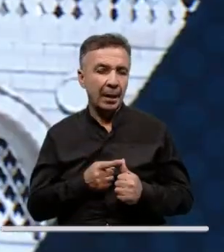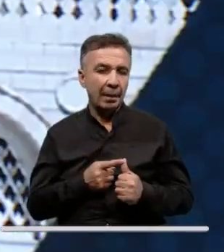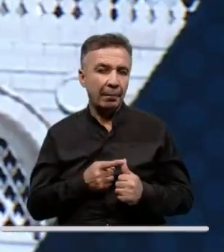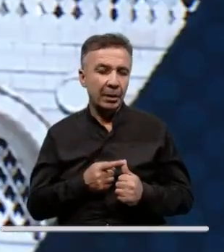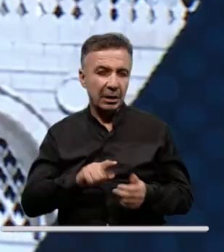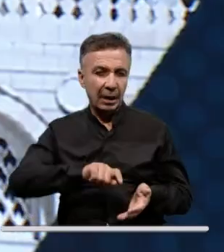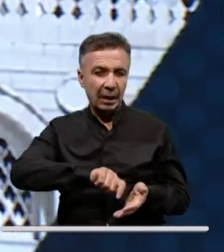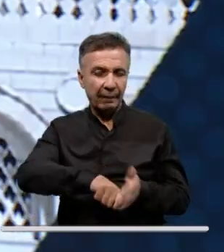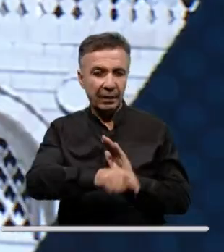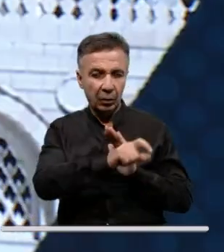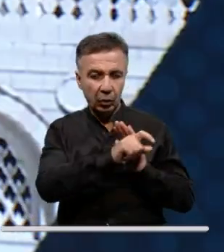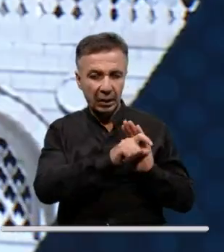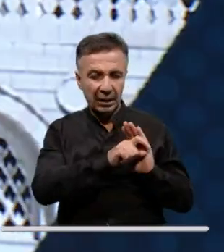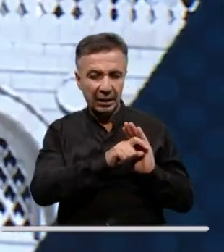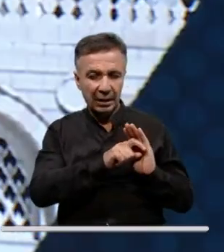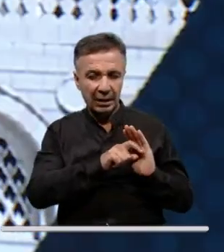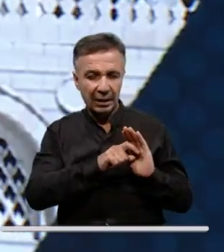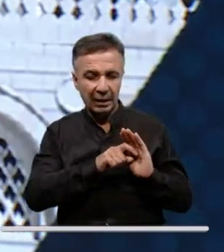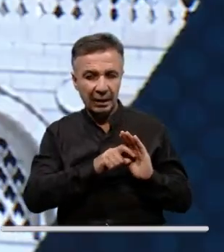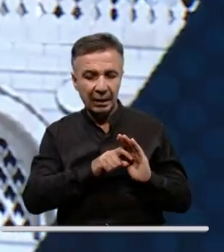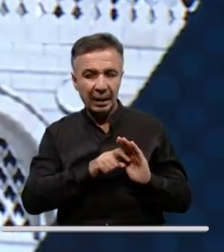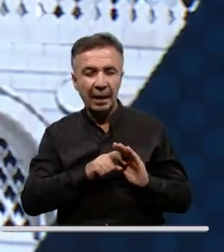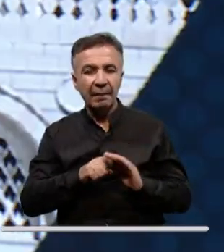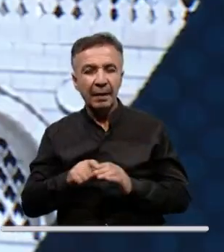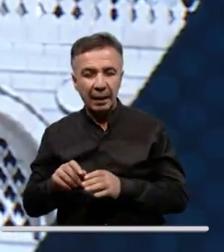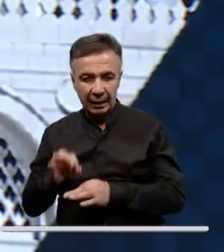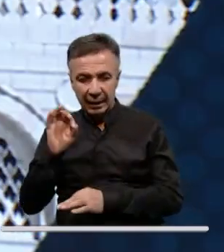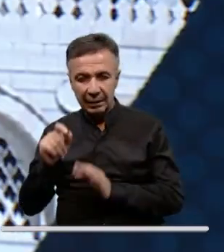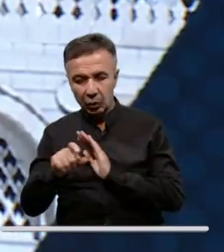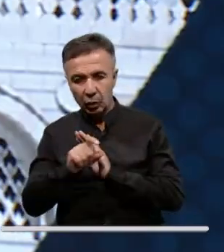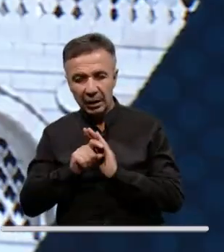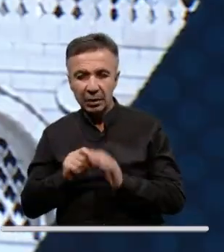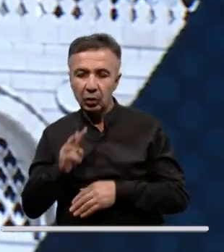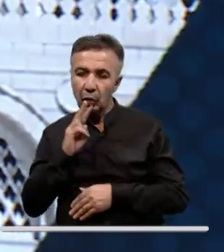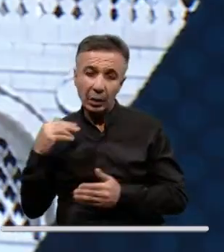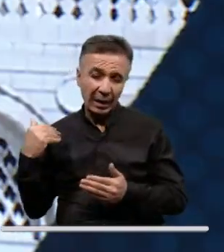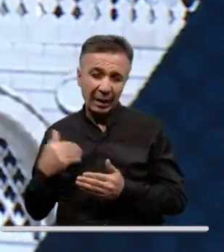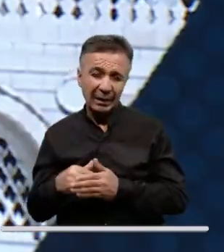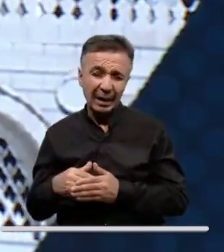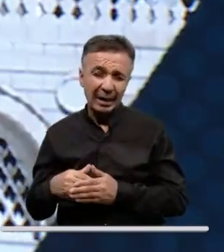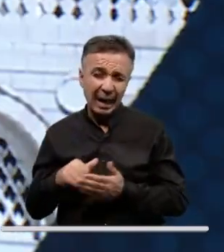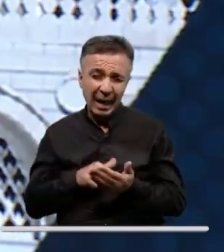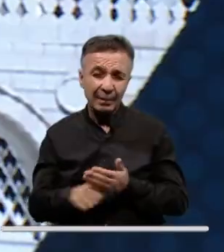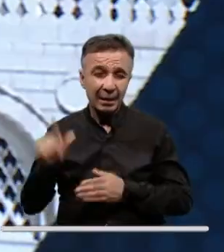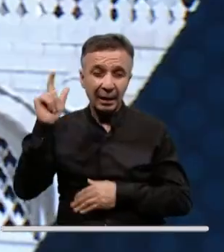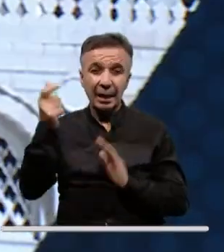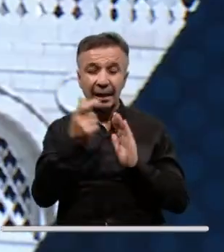Fatiha suresinin başından Nas suresinin sonuna kadar hepsi Allah'ın ayetidir